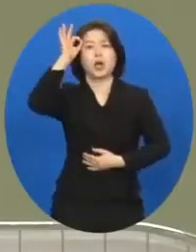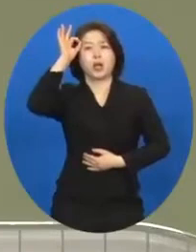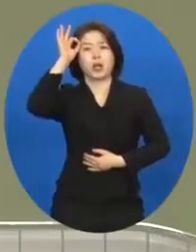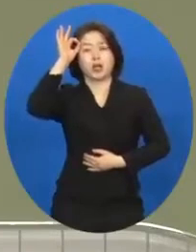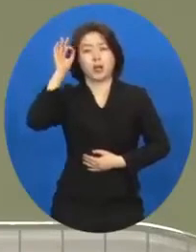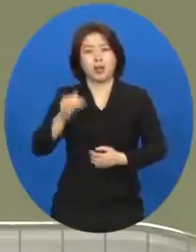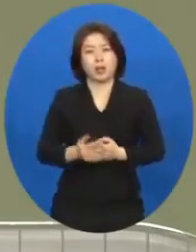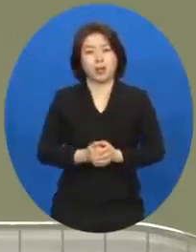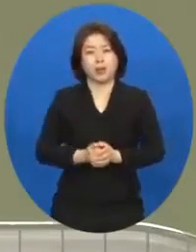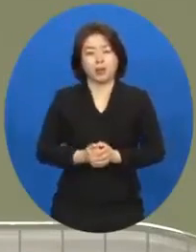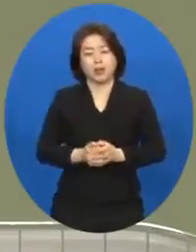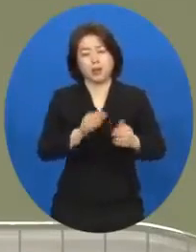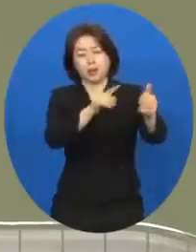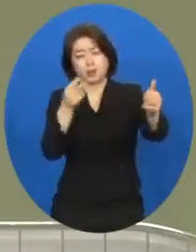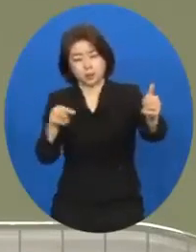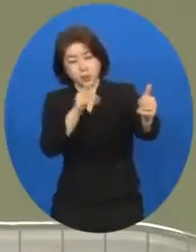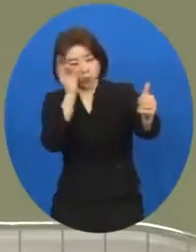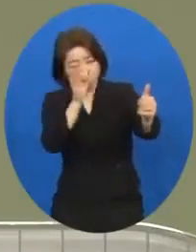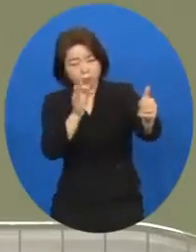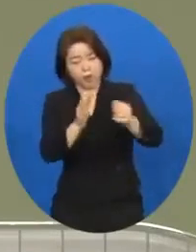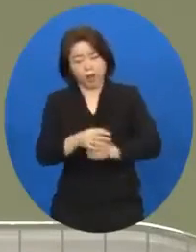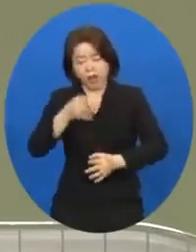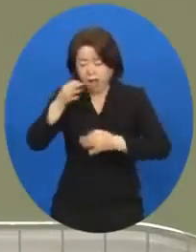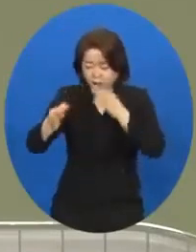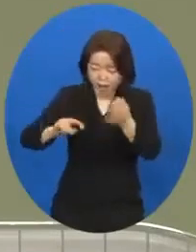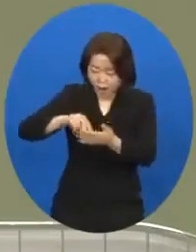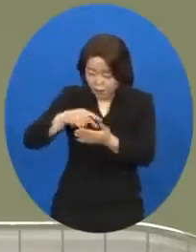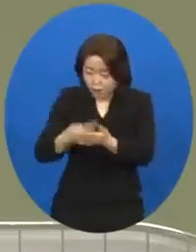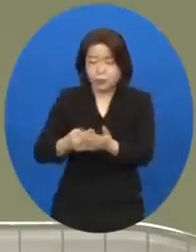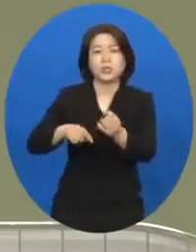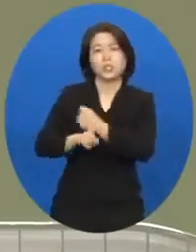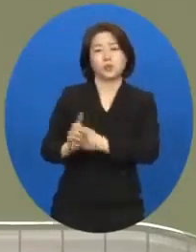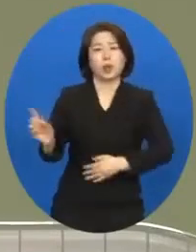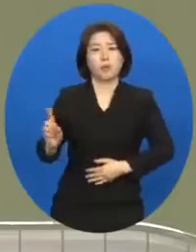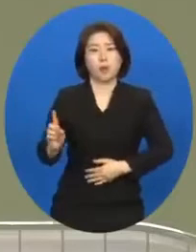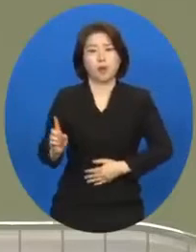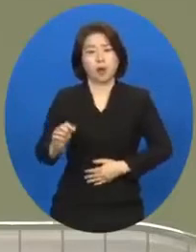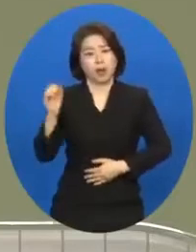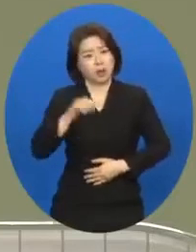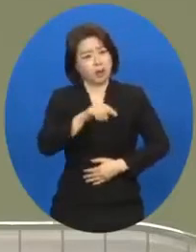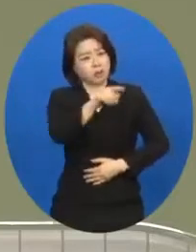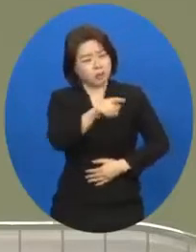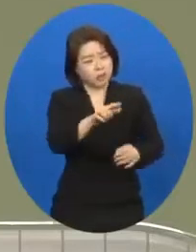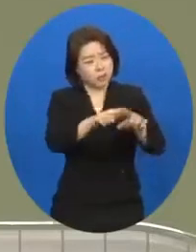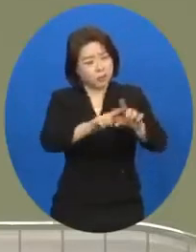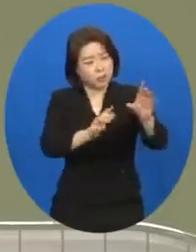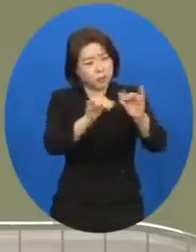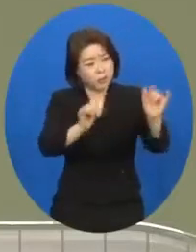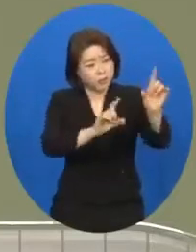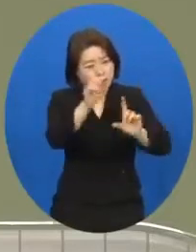그가 아돌프 아이만을 보고서 비명을 지르고 쓰러졌던 이유는 아니 저 사람이 저렇게 평범한